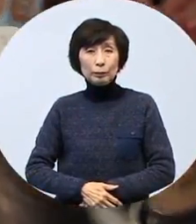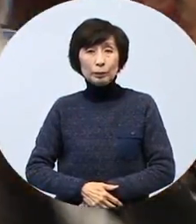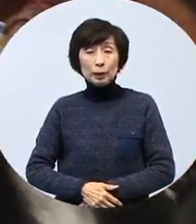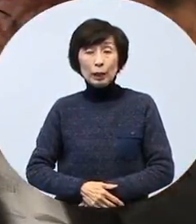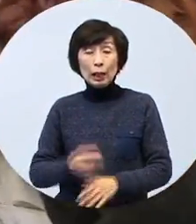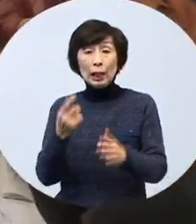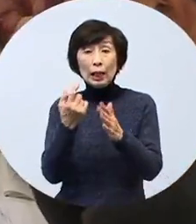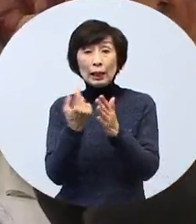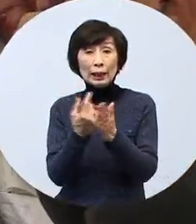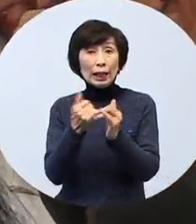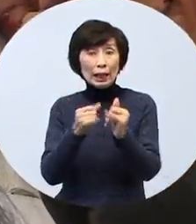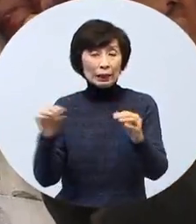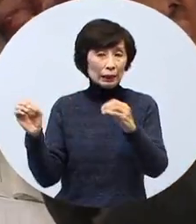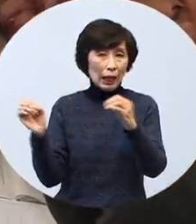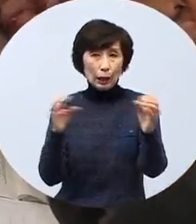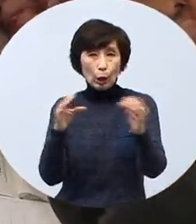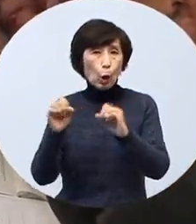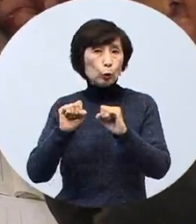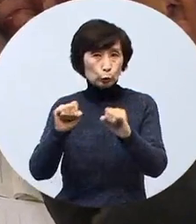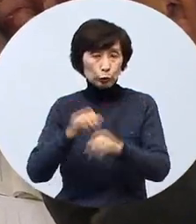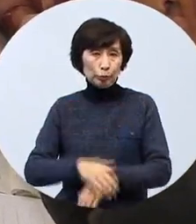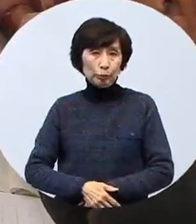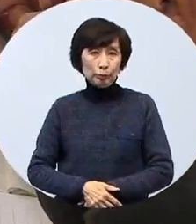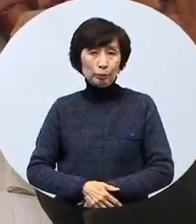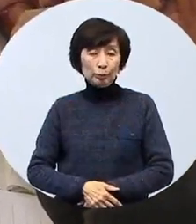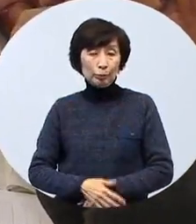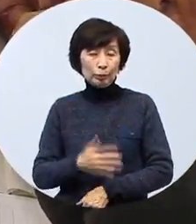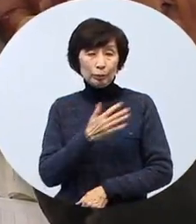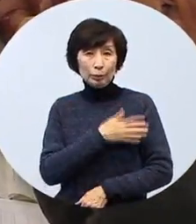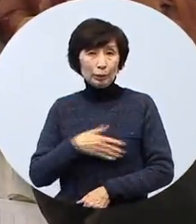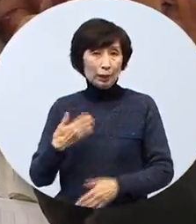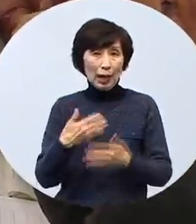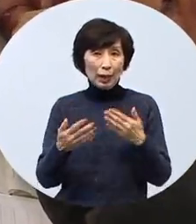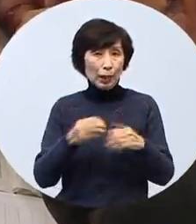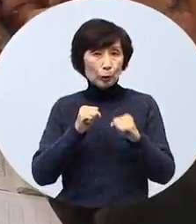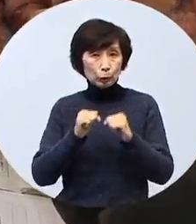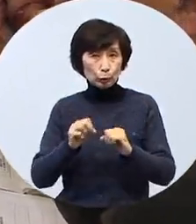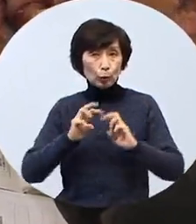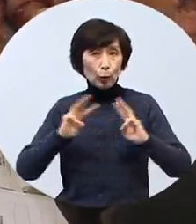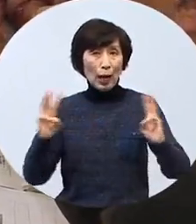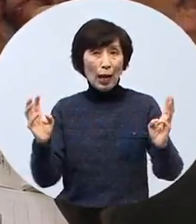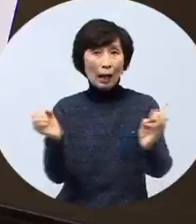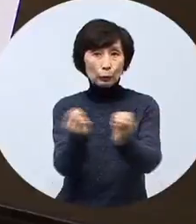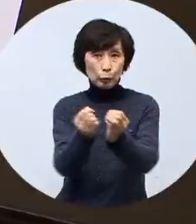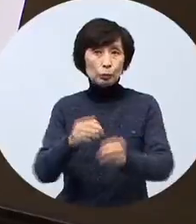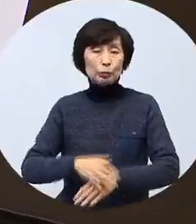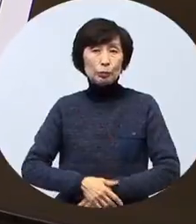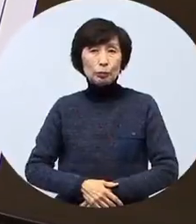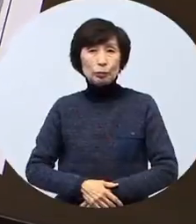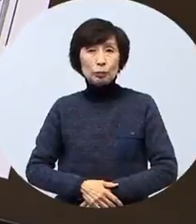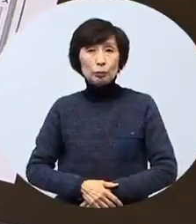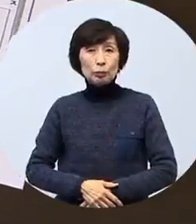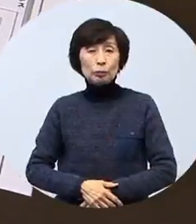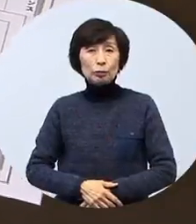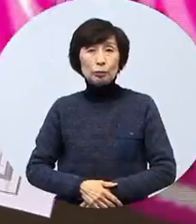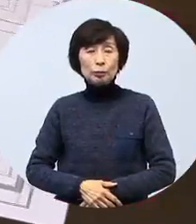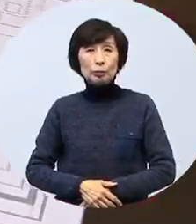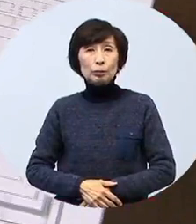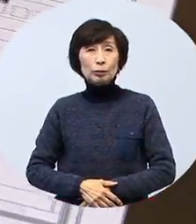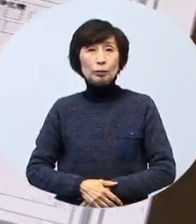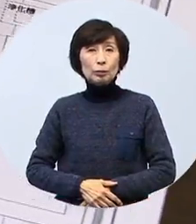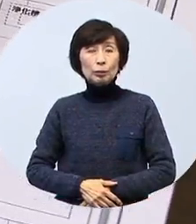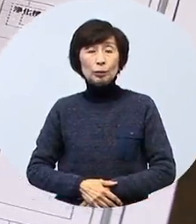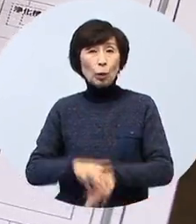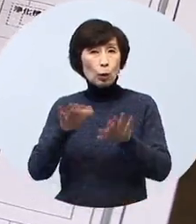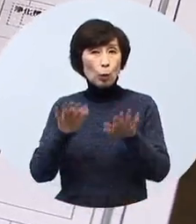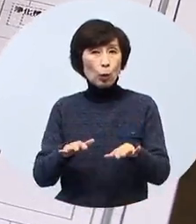参加者自身が討論に加わったり、体を使って体験するワークショップ、この形式で行ったのは